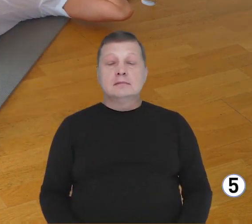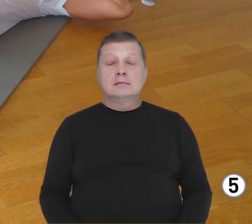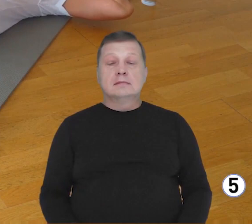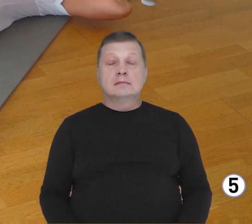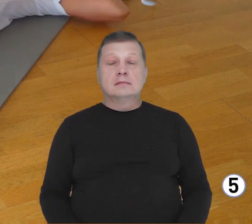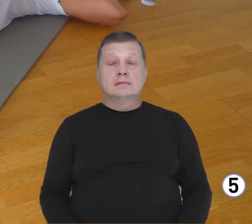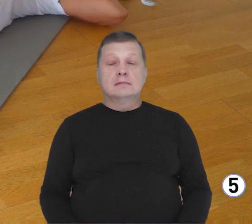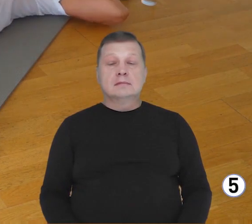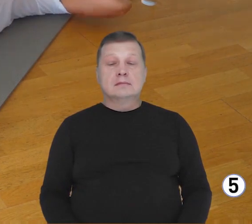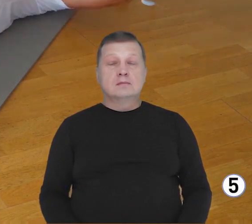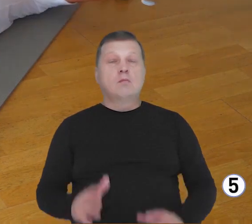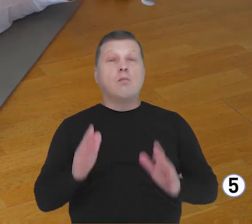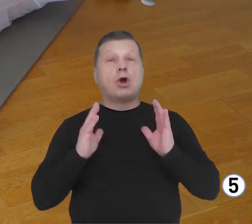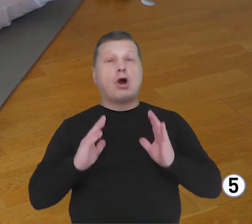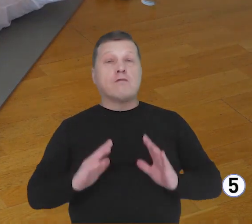Druga.